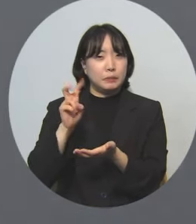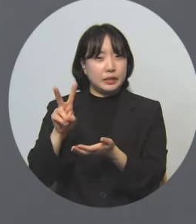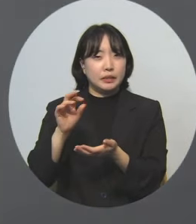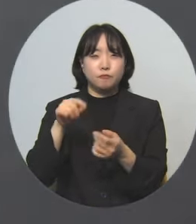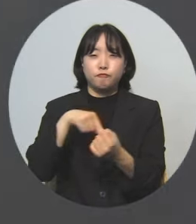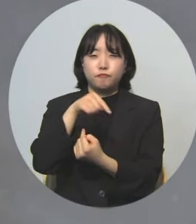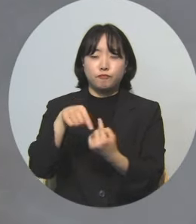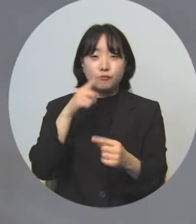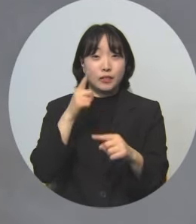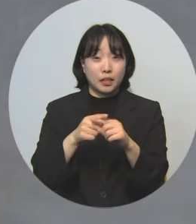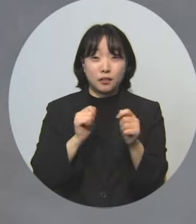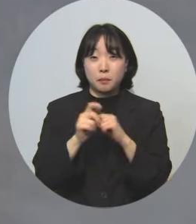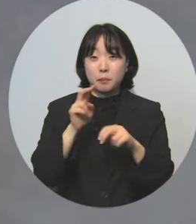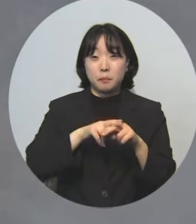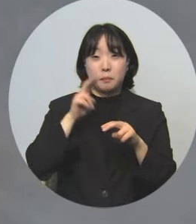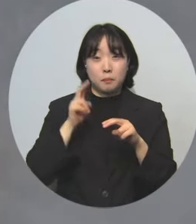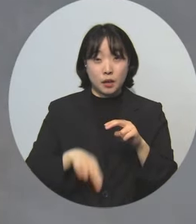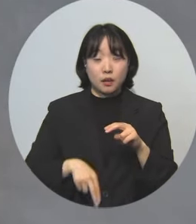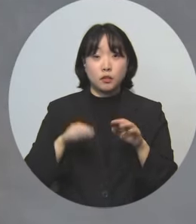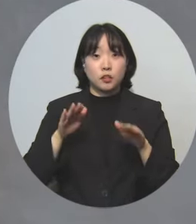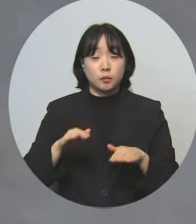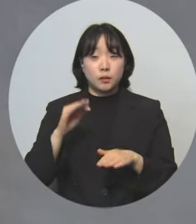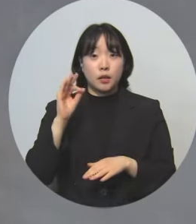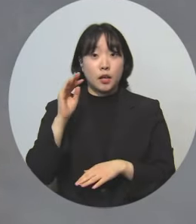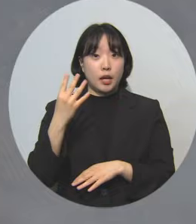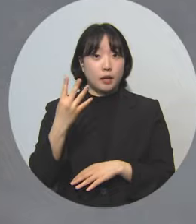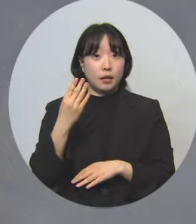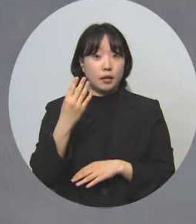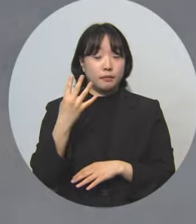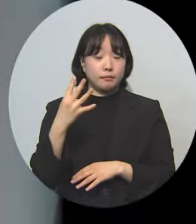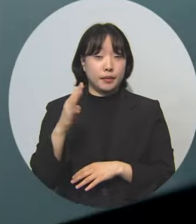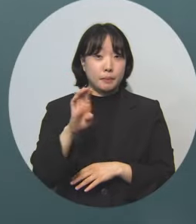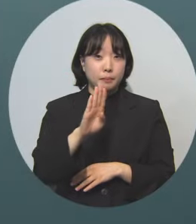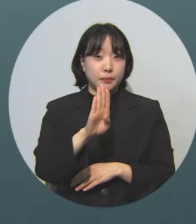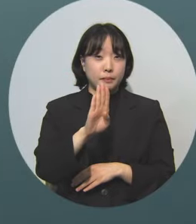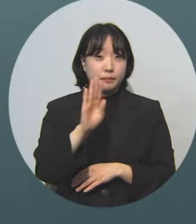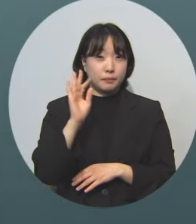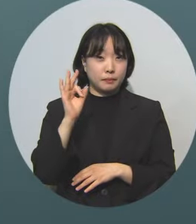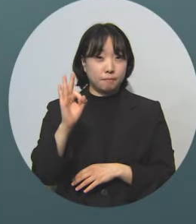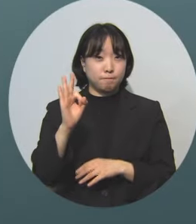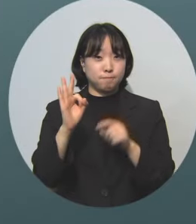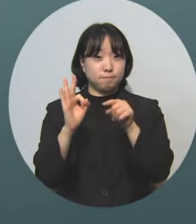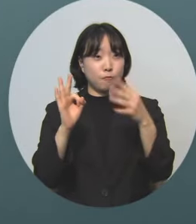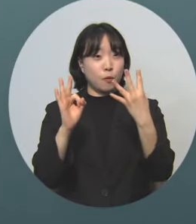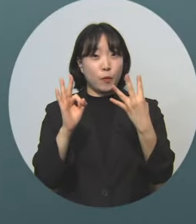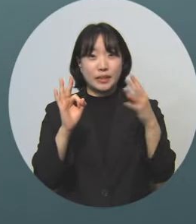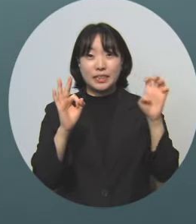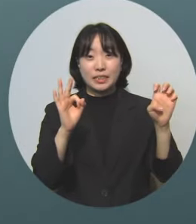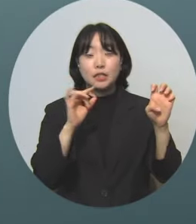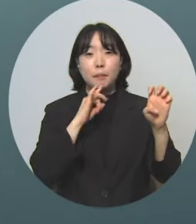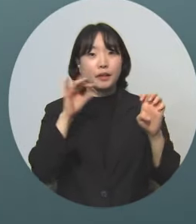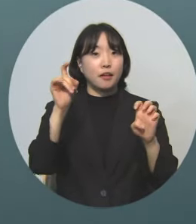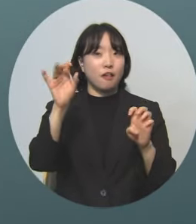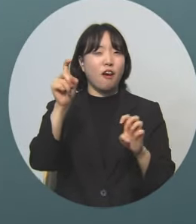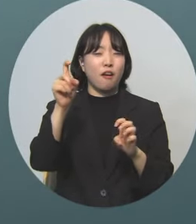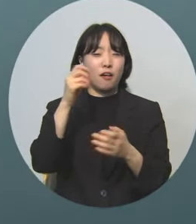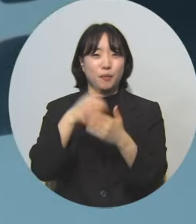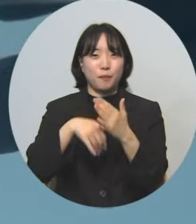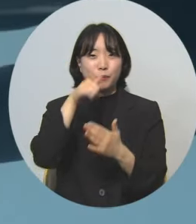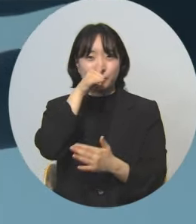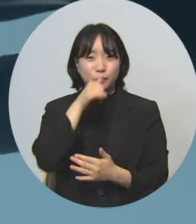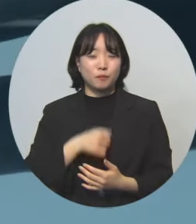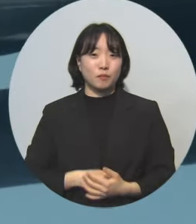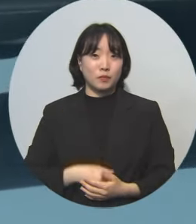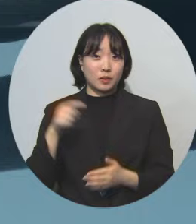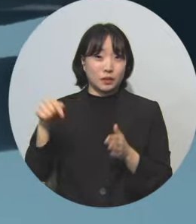현재는 대부분 퇴역하고 F-4E 10여 대만이 남았습니다. 오는 6월 퇴역하는 F-4E 팬텀이